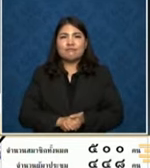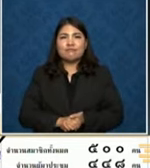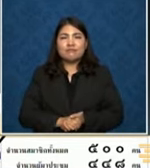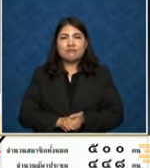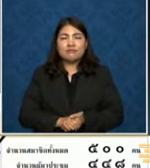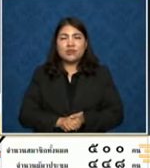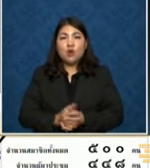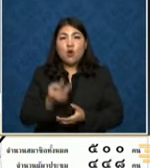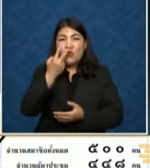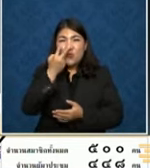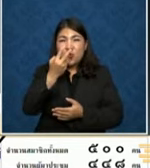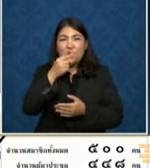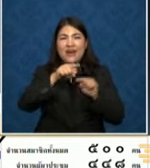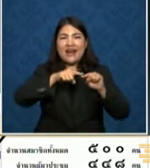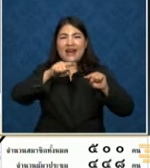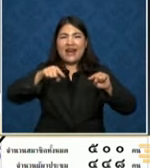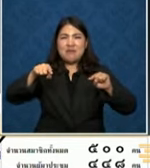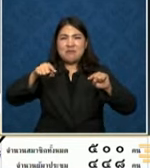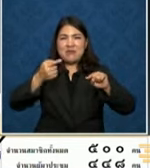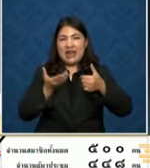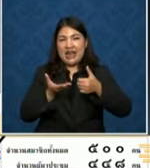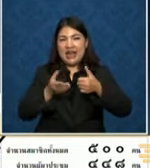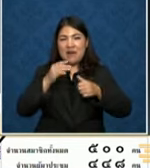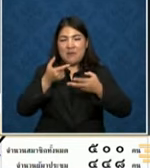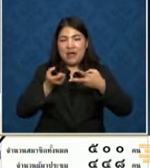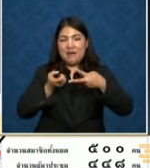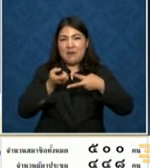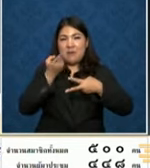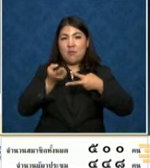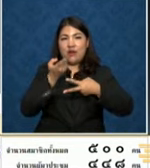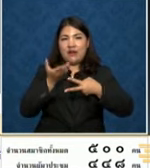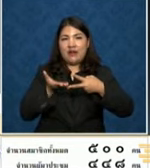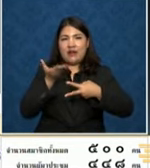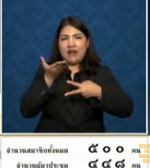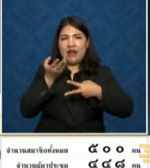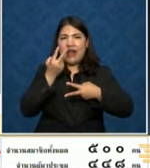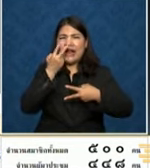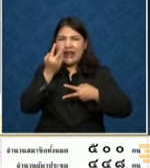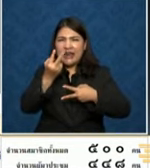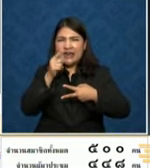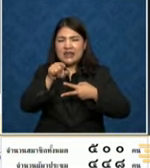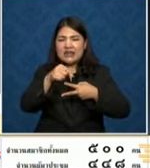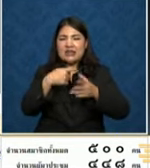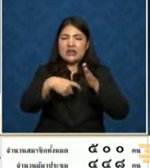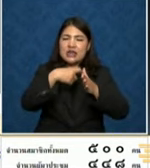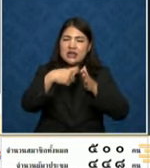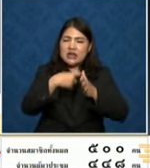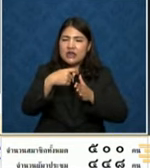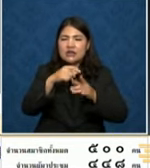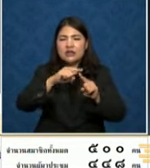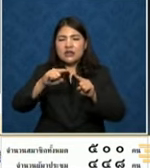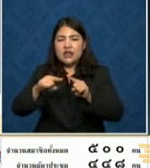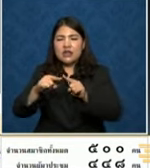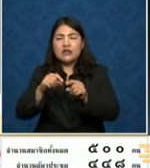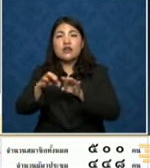ตัวกราฟข้างบนครับแสดงให้เห็นชัดเจนครับว่าเหตุและผลที่ท่านผู้อภิปรายพูดไปสักครู่ว่